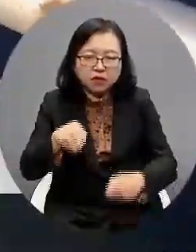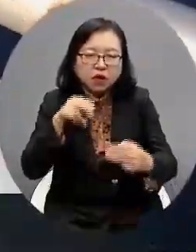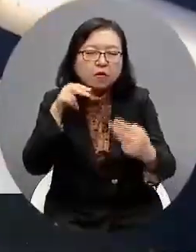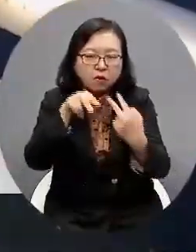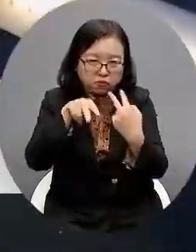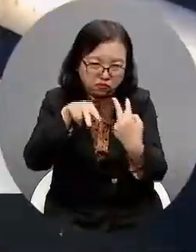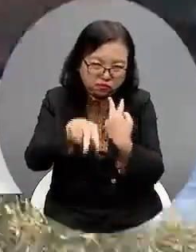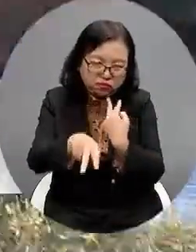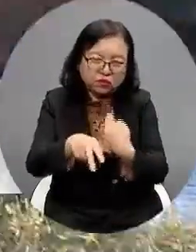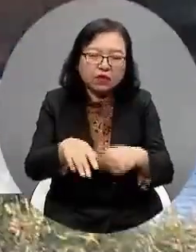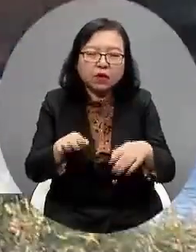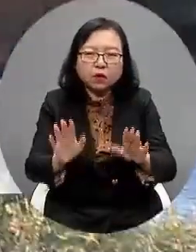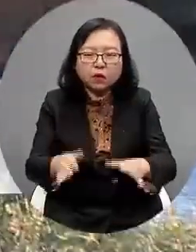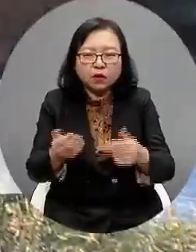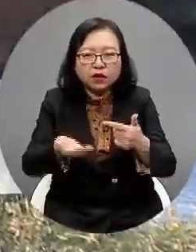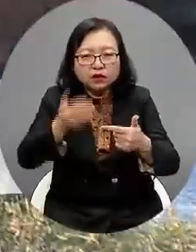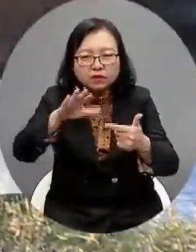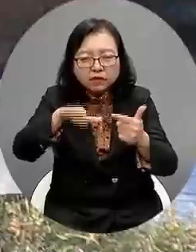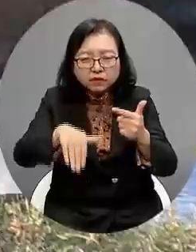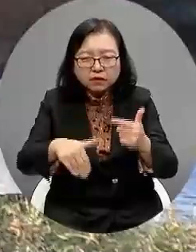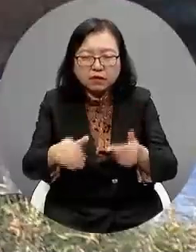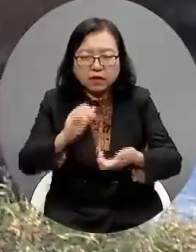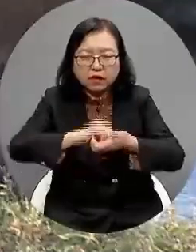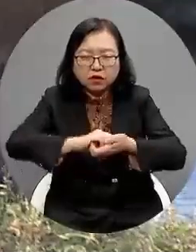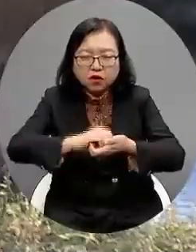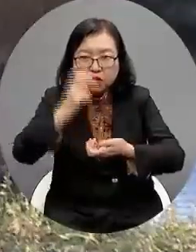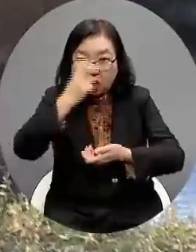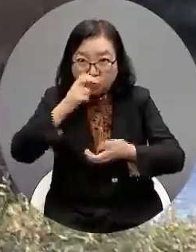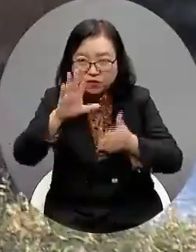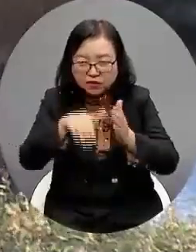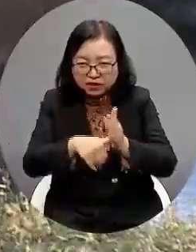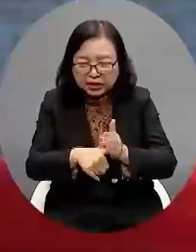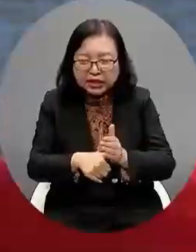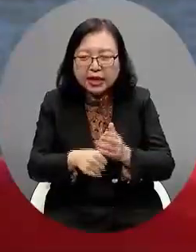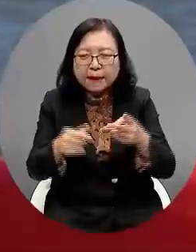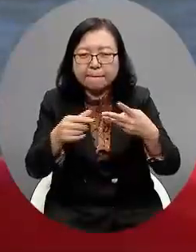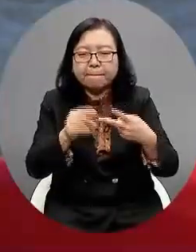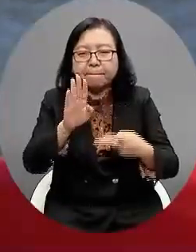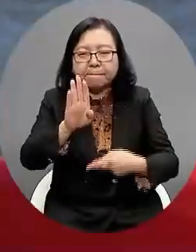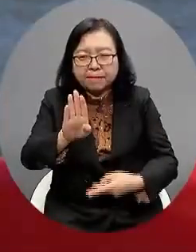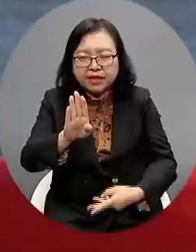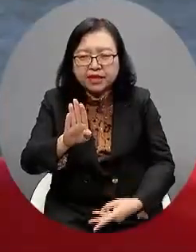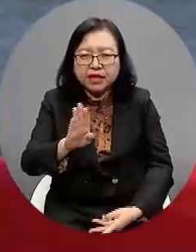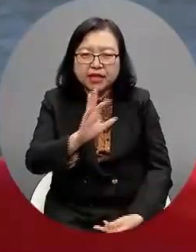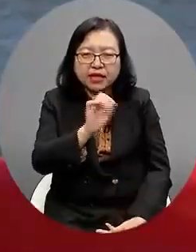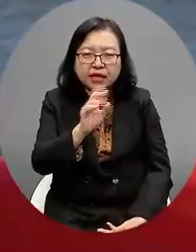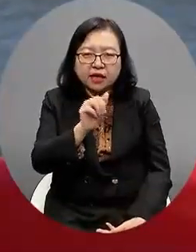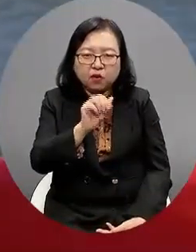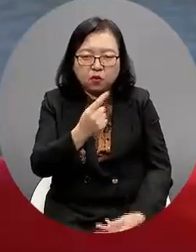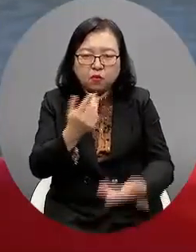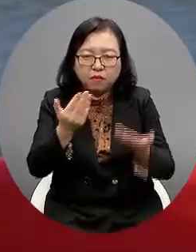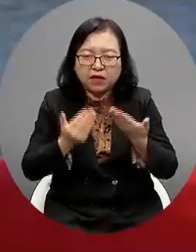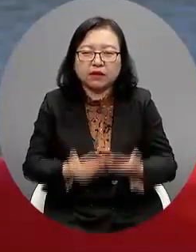교량으로 올해 상반기 전기 안전 점검에서는 비등급 양호 판정을 받았습니다